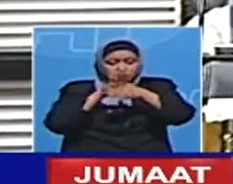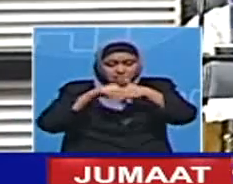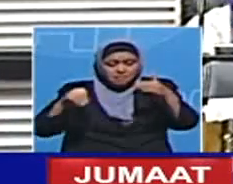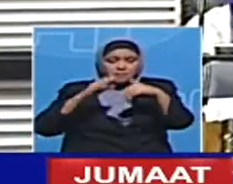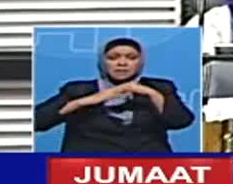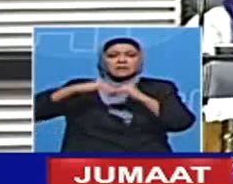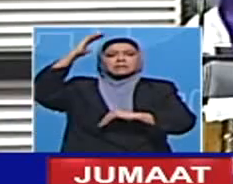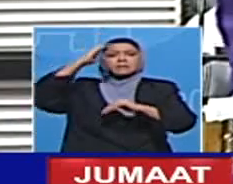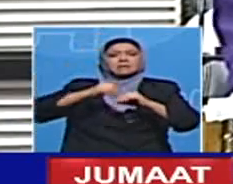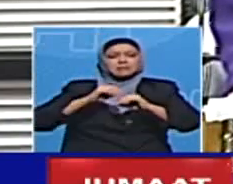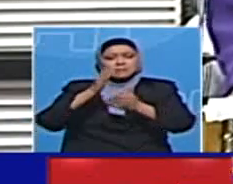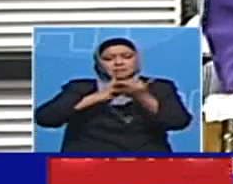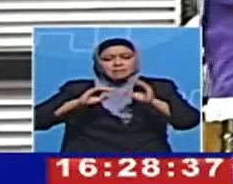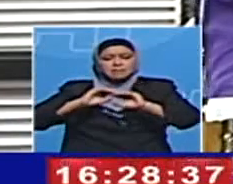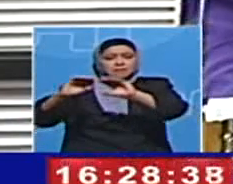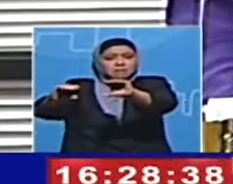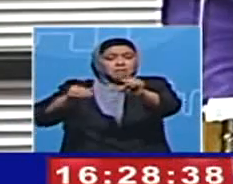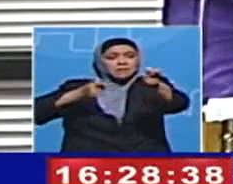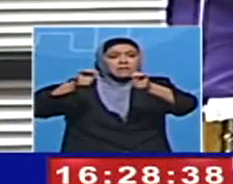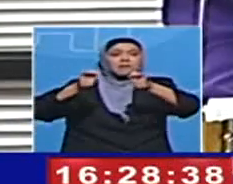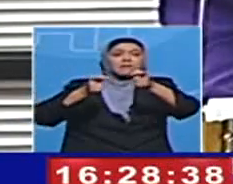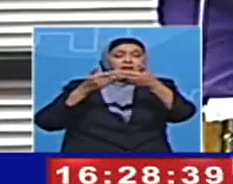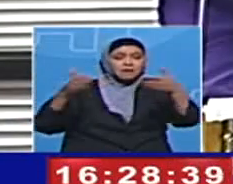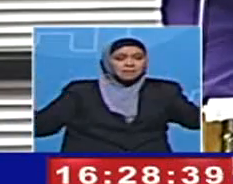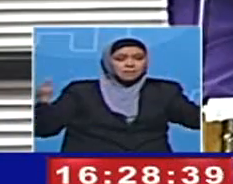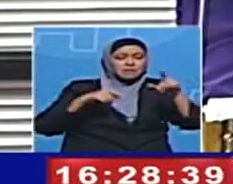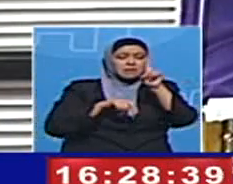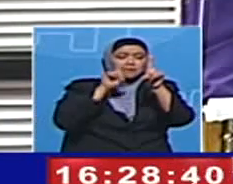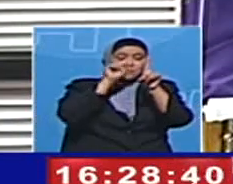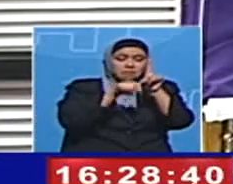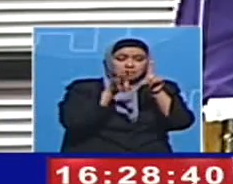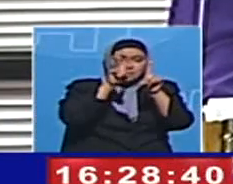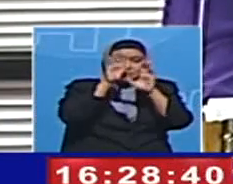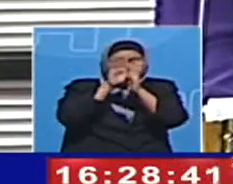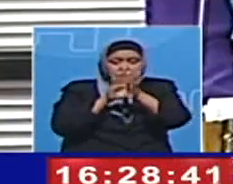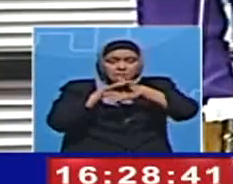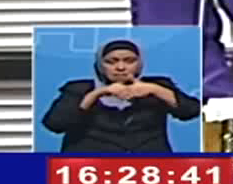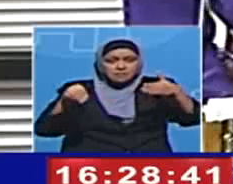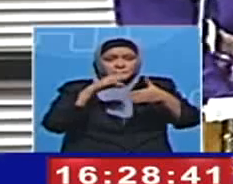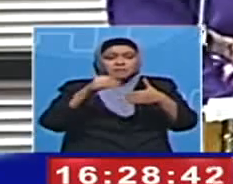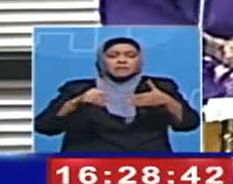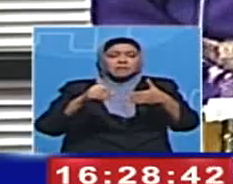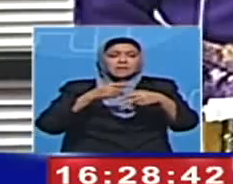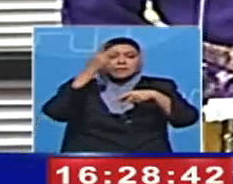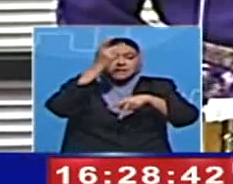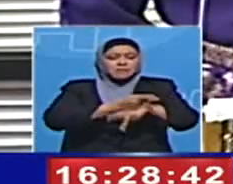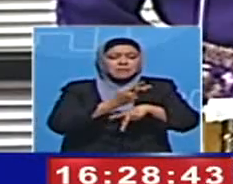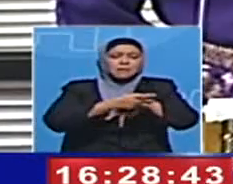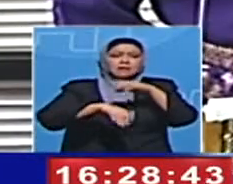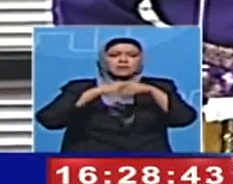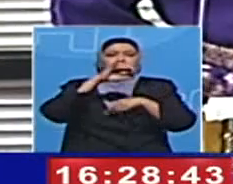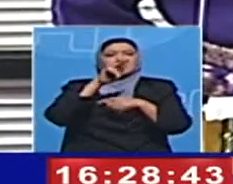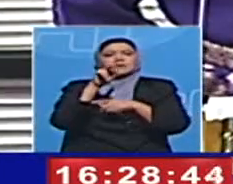diagihkan pada sektor pentadbiran am iaitu sebanyak r.6 bilion dan simpanan luar jangka sebanyak